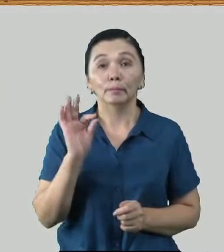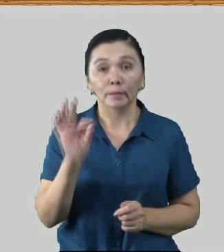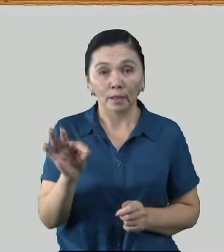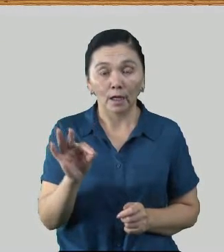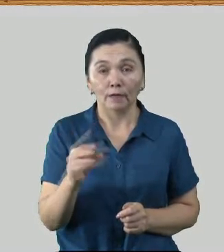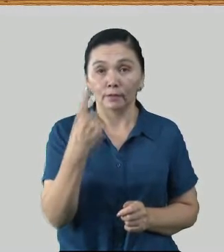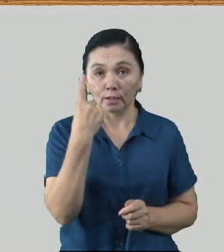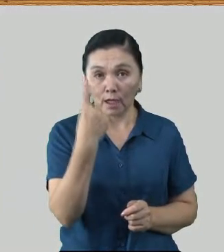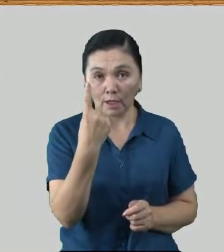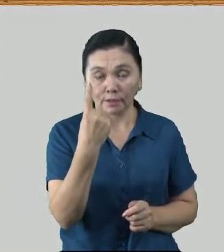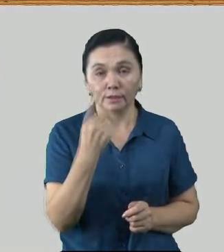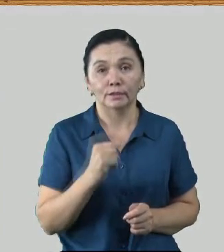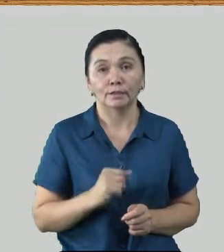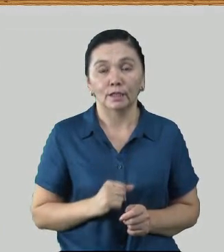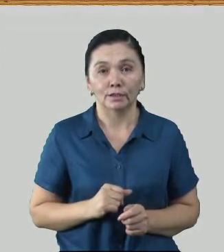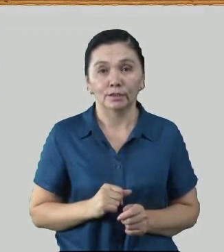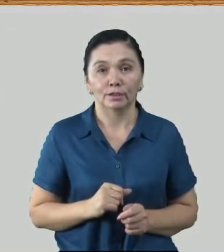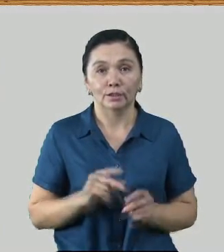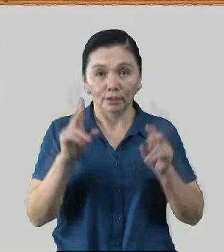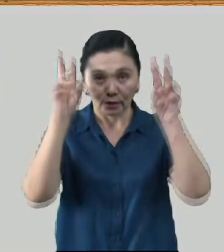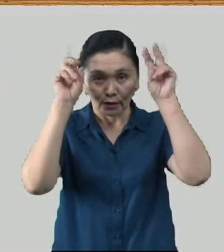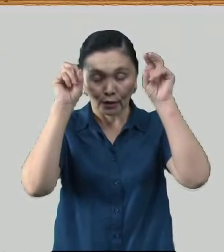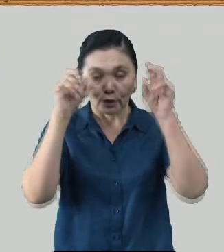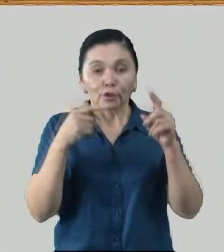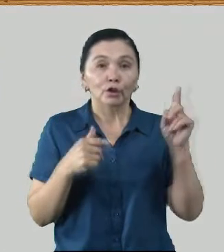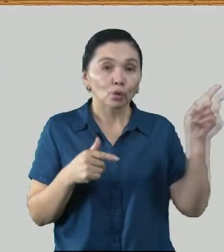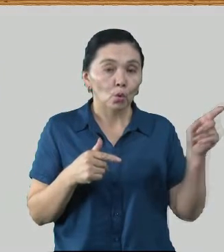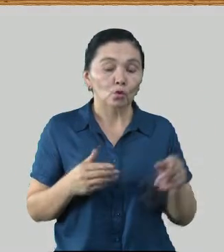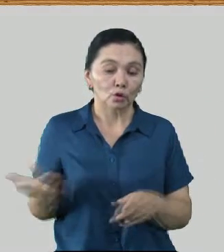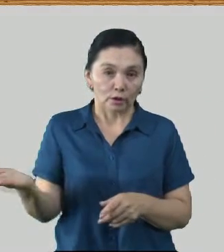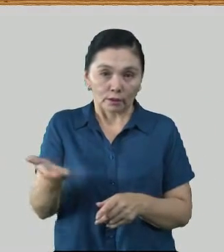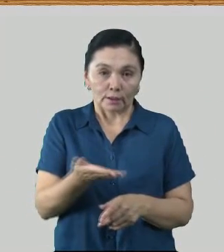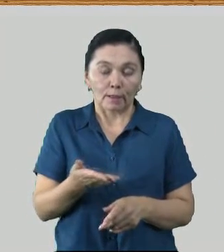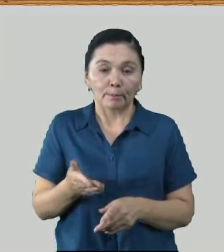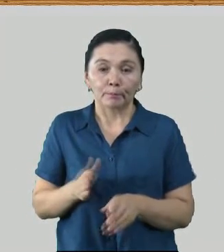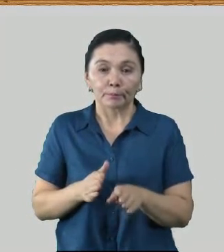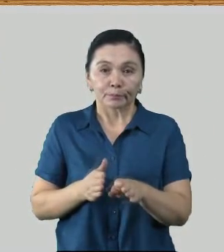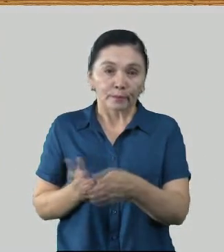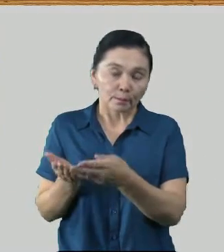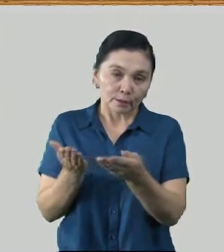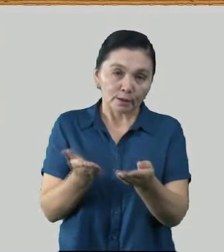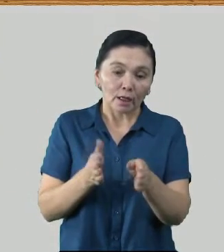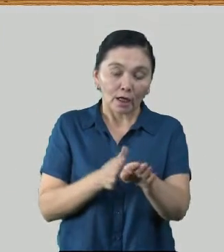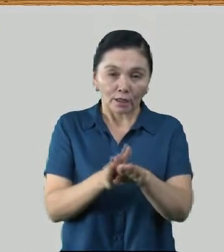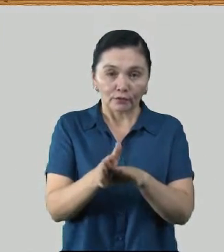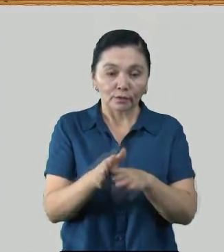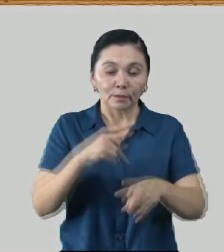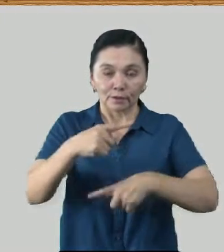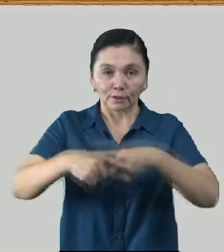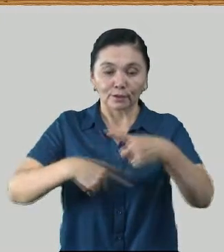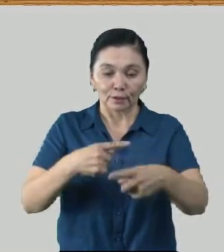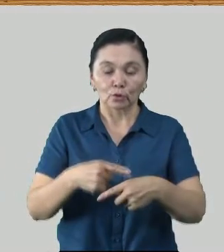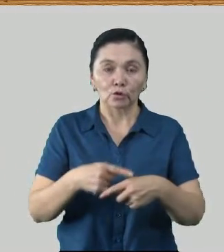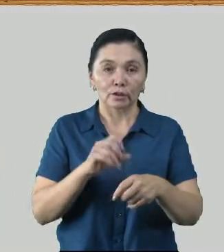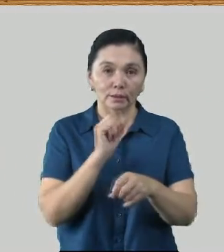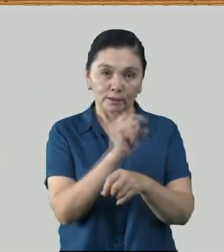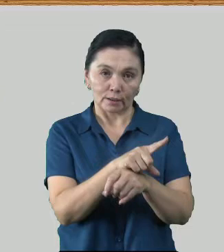Правильно, один зайчик, и он нам предлагает выполнить следующее